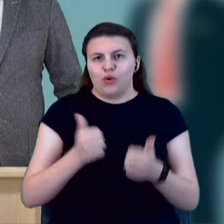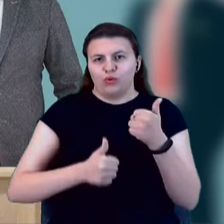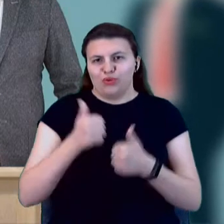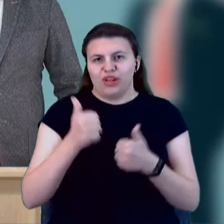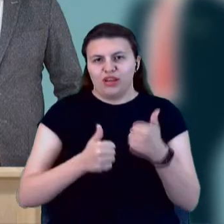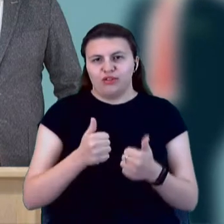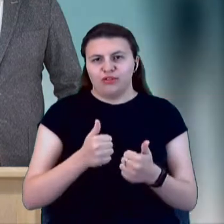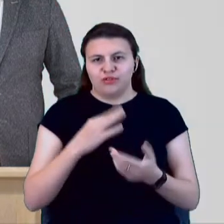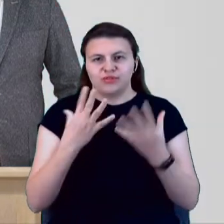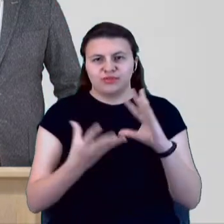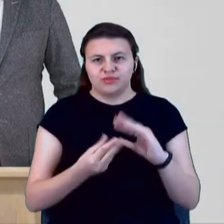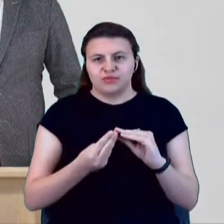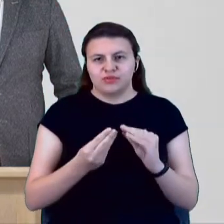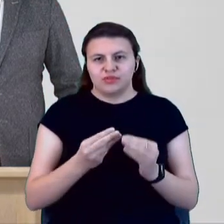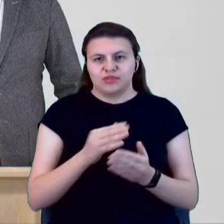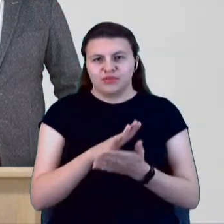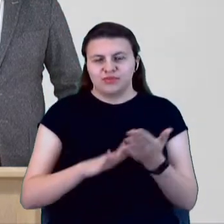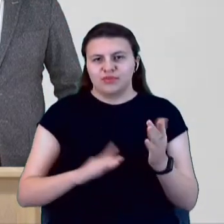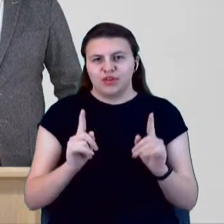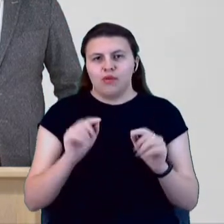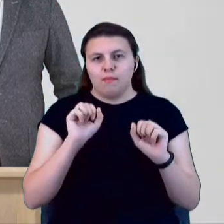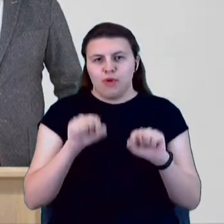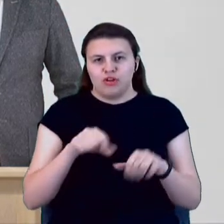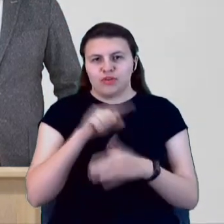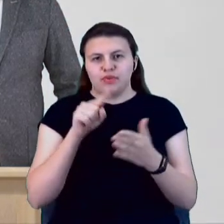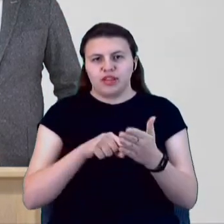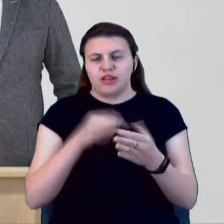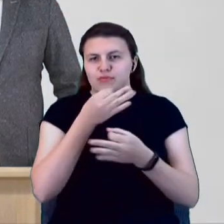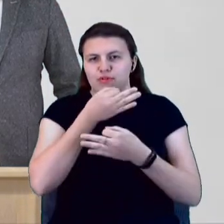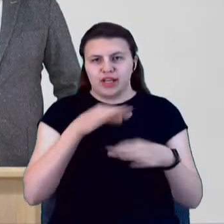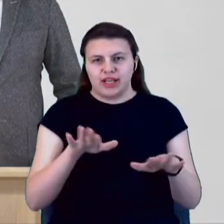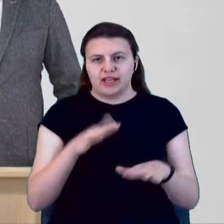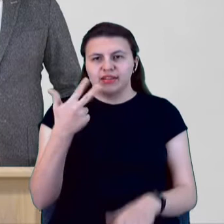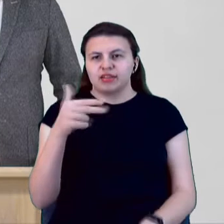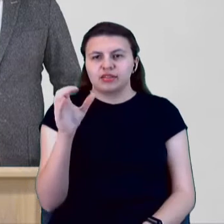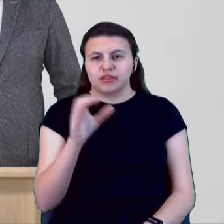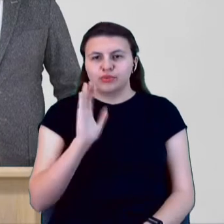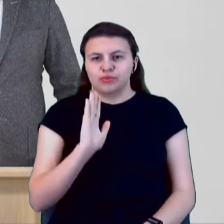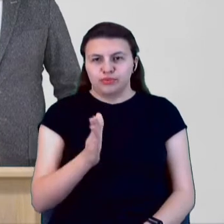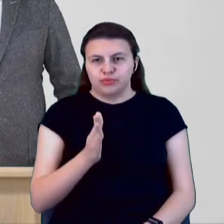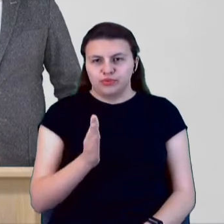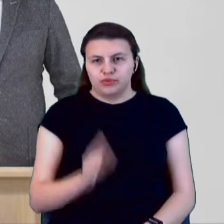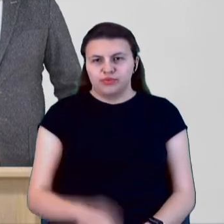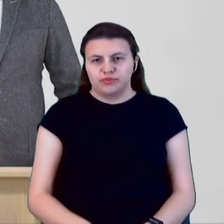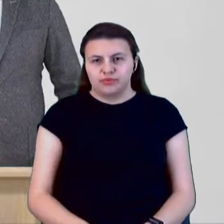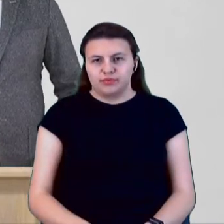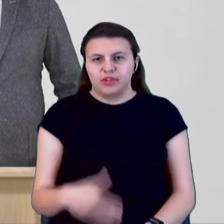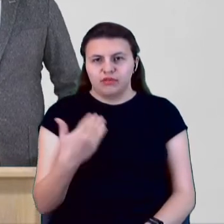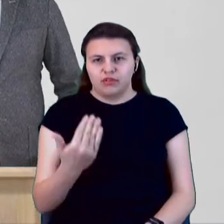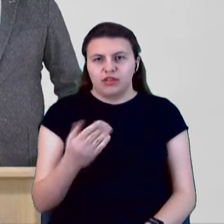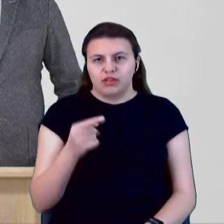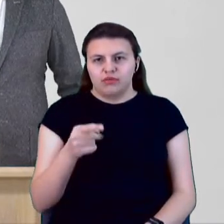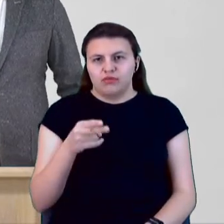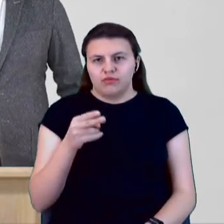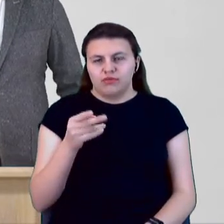вже впродовж ефіру. Питання можна ставити будь-яке, на нього у вас буде 30 секунд, а у вашого конкурента – 1,5 хвилини